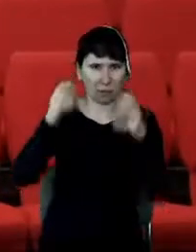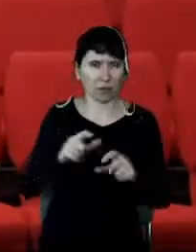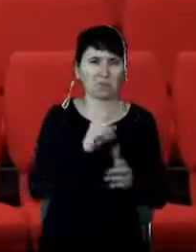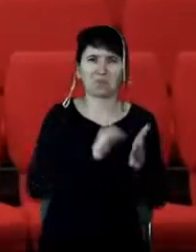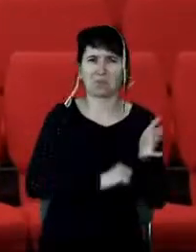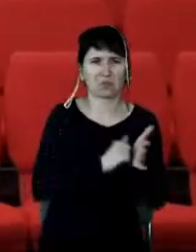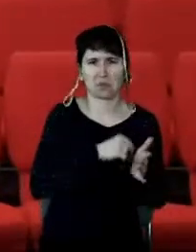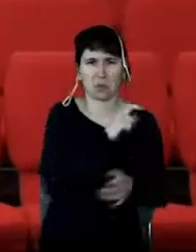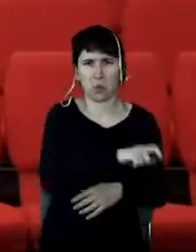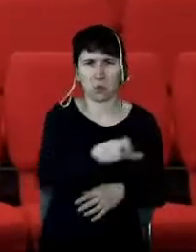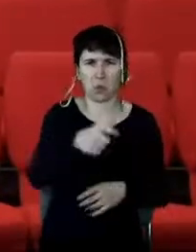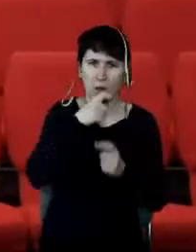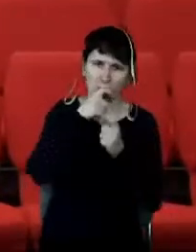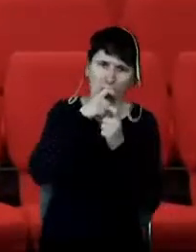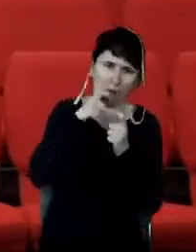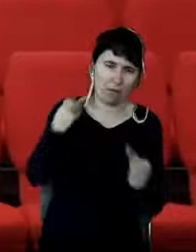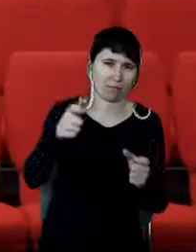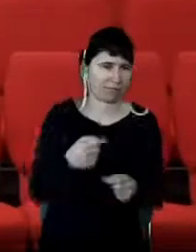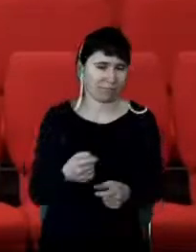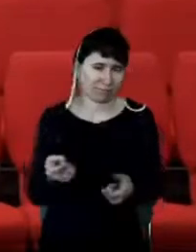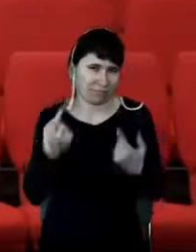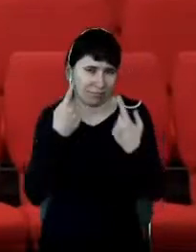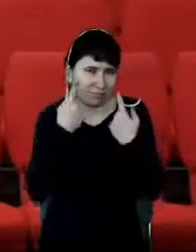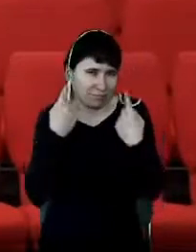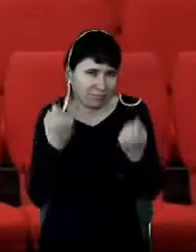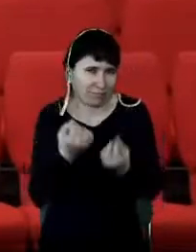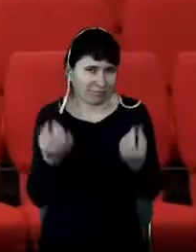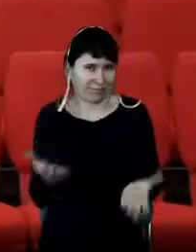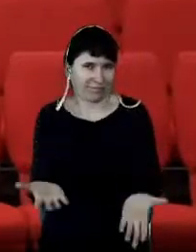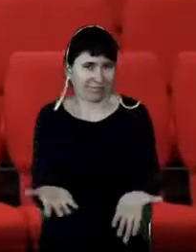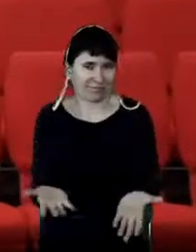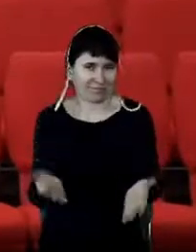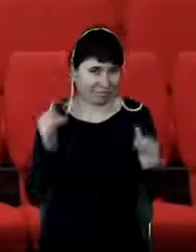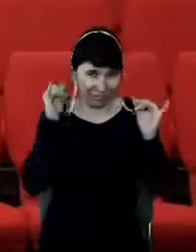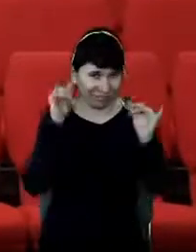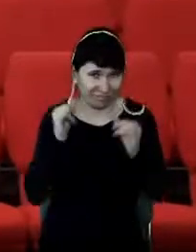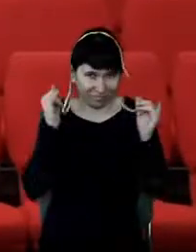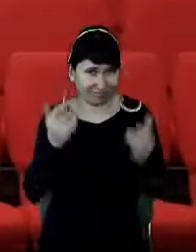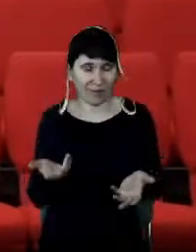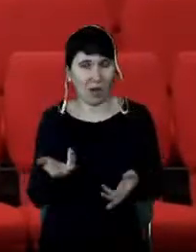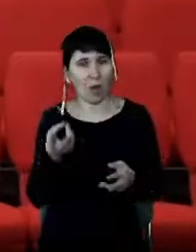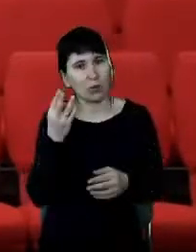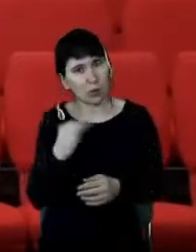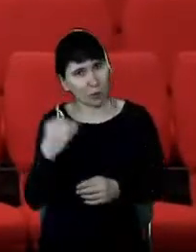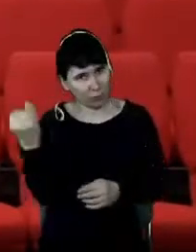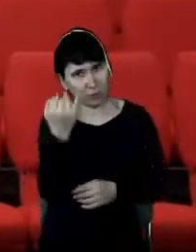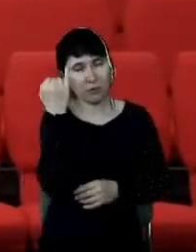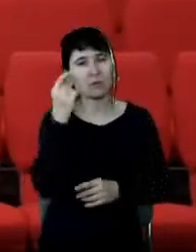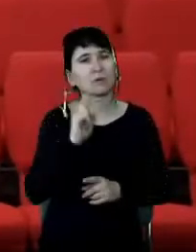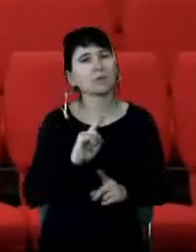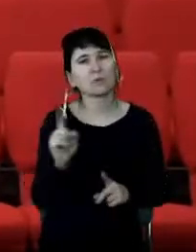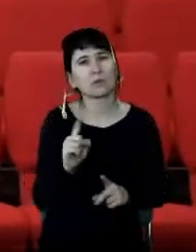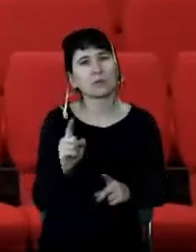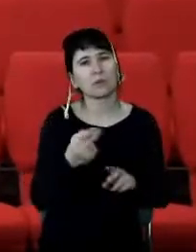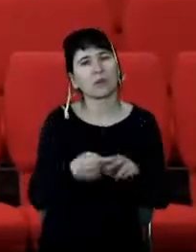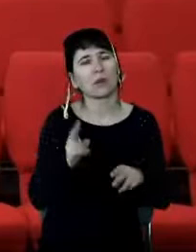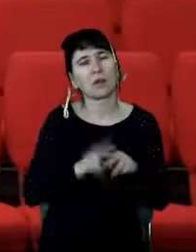крику. Але ж одна, скажімо так, тут складова є те, що